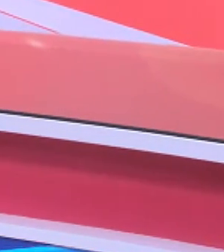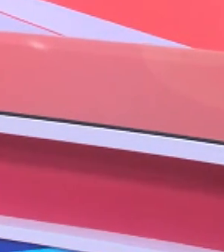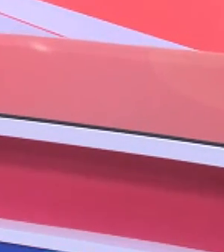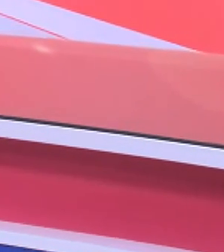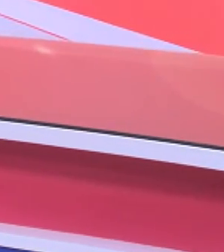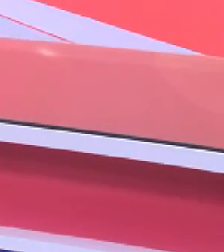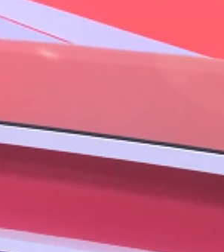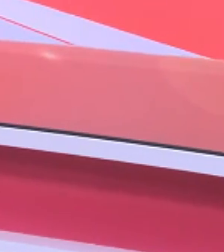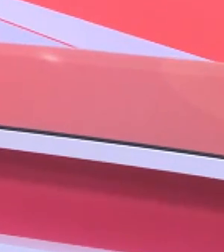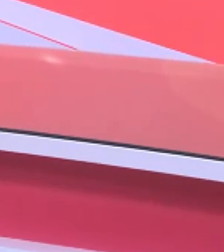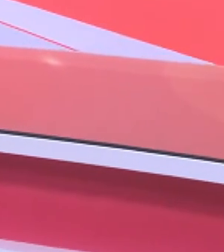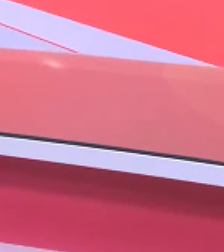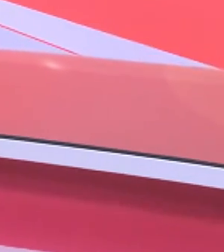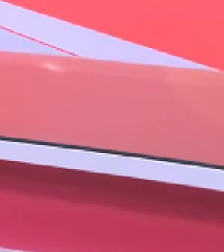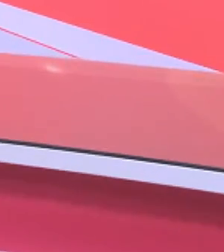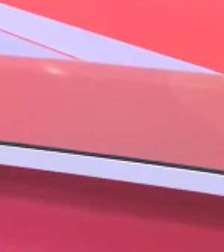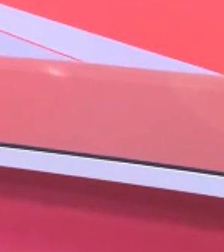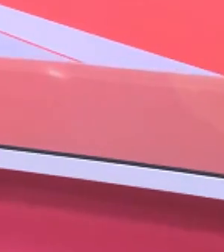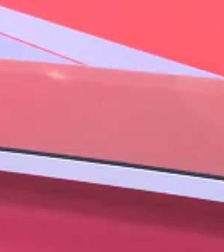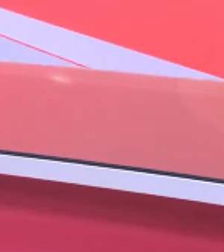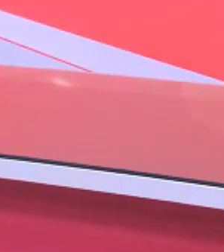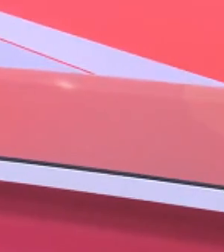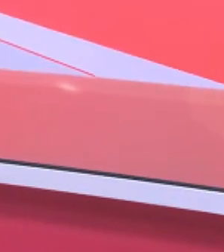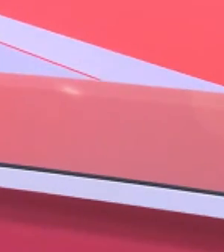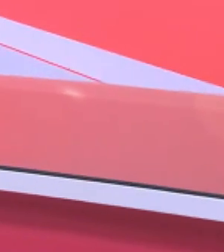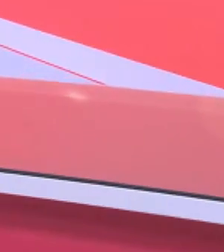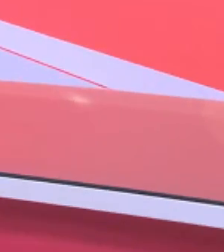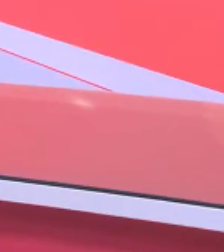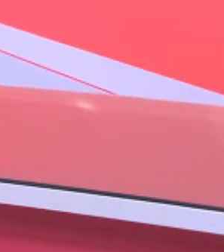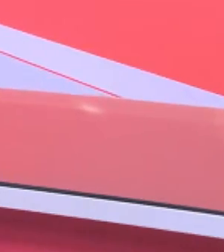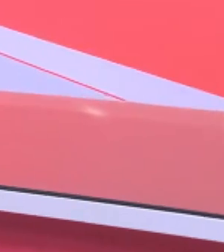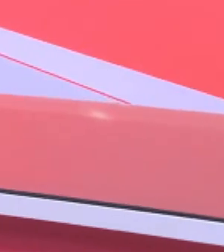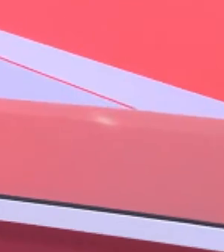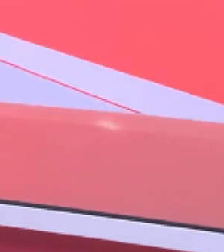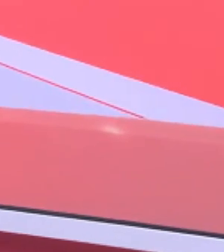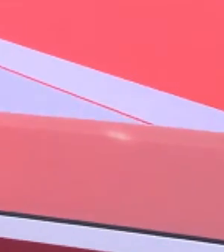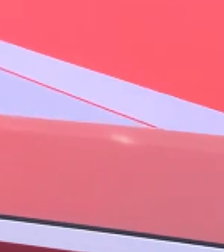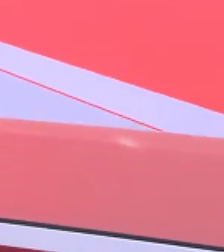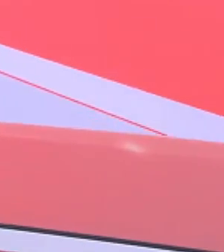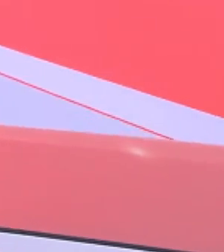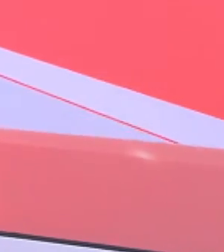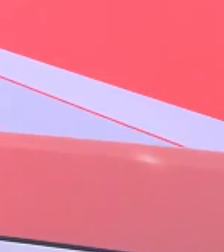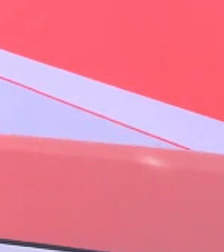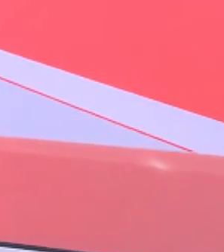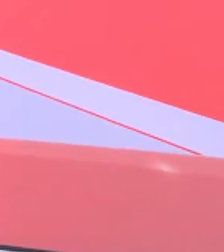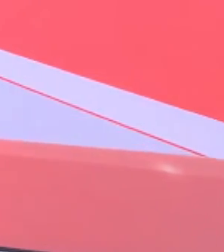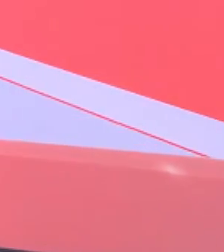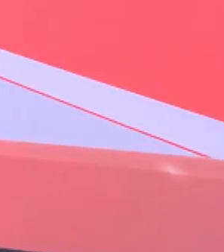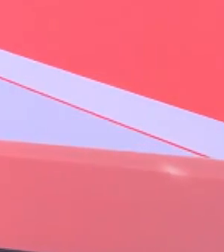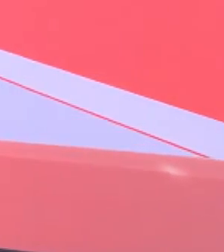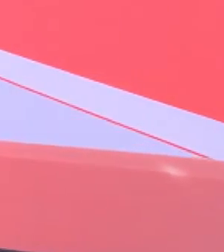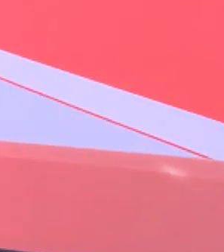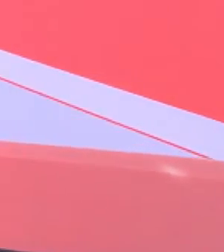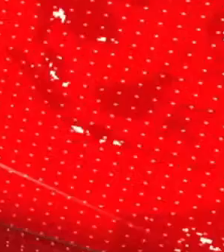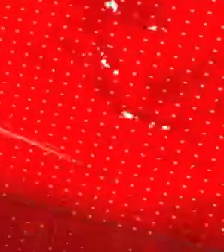kawaida tukiwafahamu kwa misimamo yao katika masuala mbalimbali humu nchini. Lakini haya ndio yaliyomo